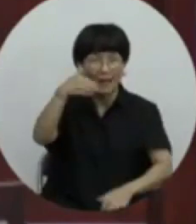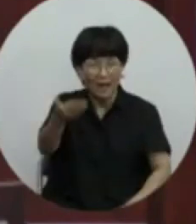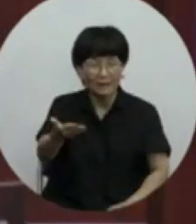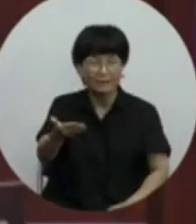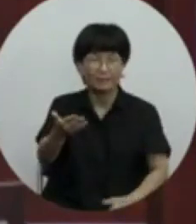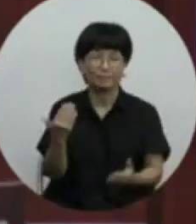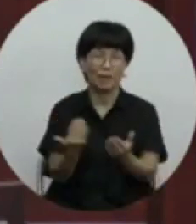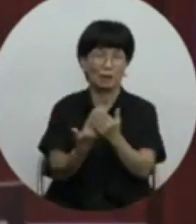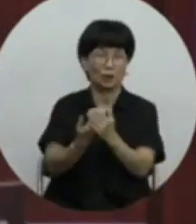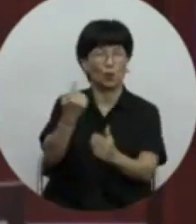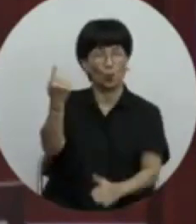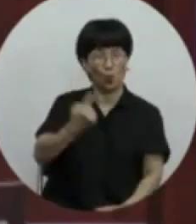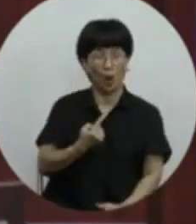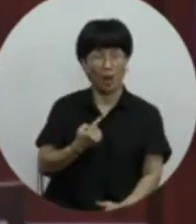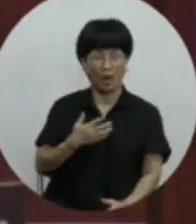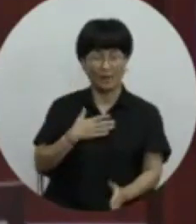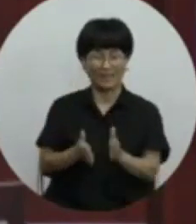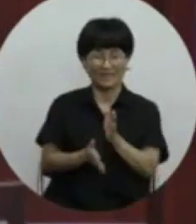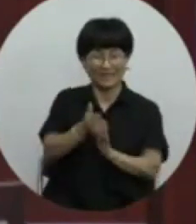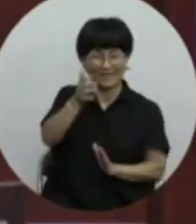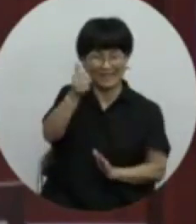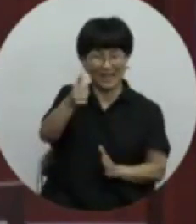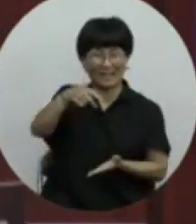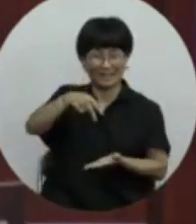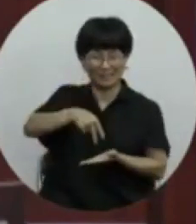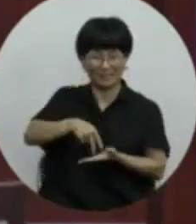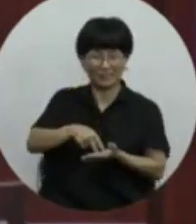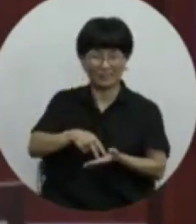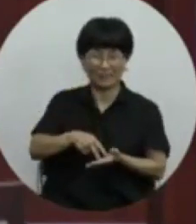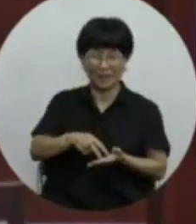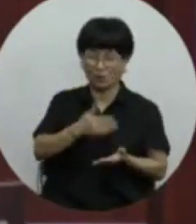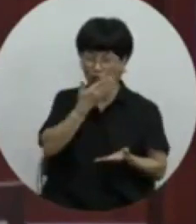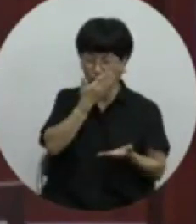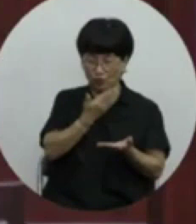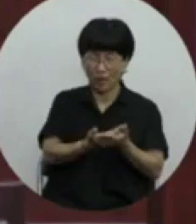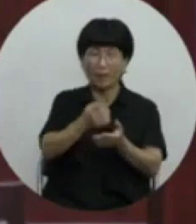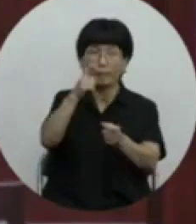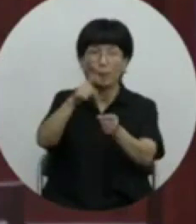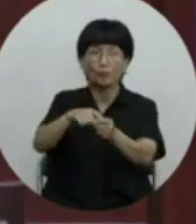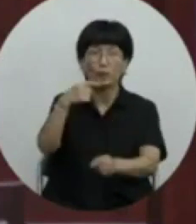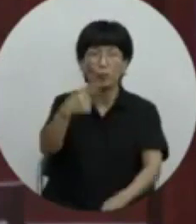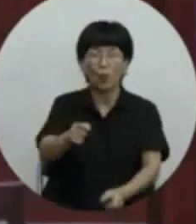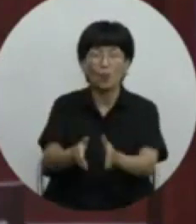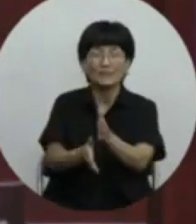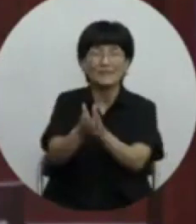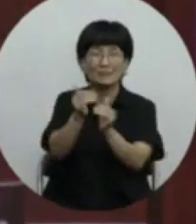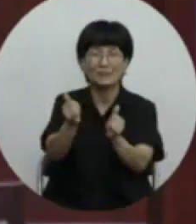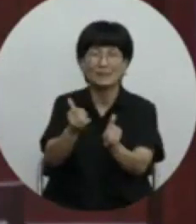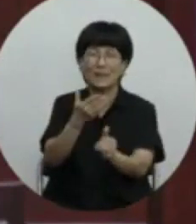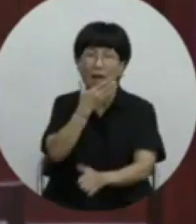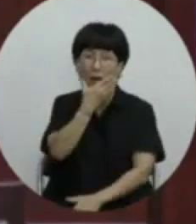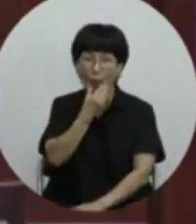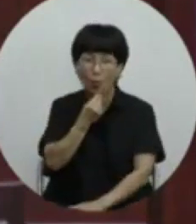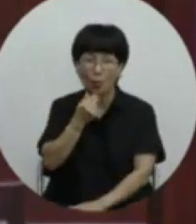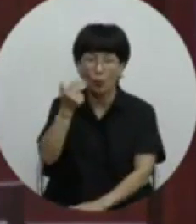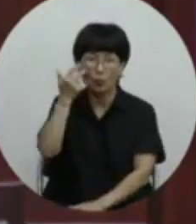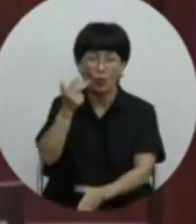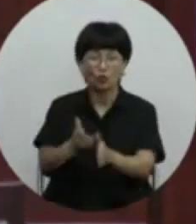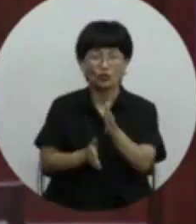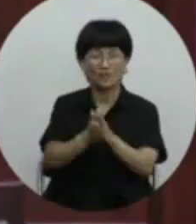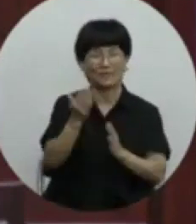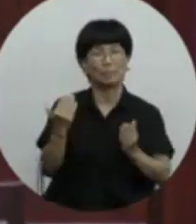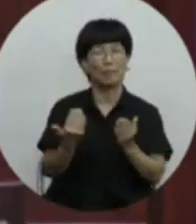있습니다. 시장으로서 저희 명확한 중점 목표는 시민의 행복과 여주시